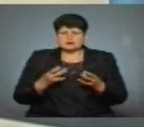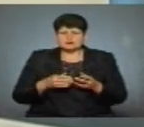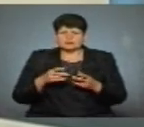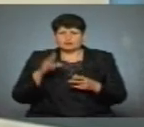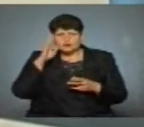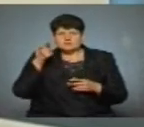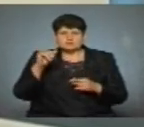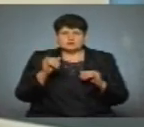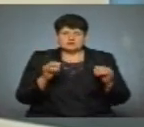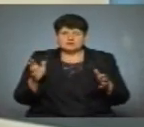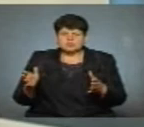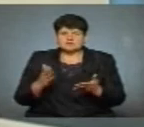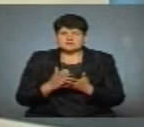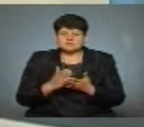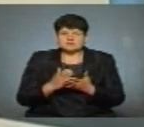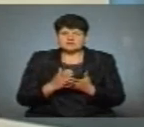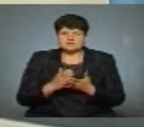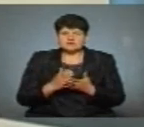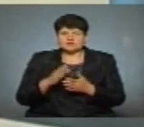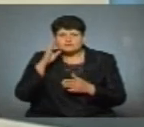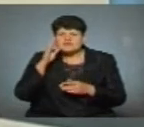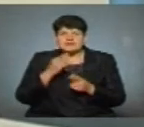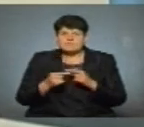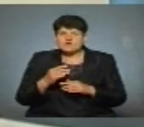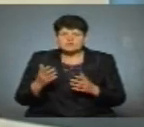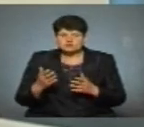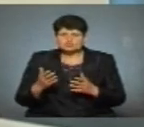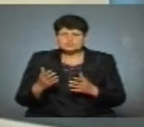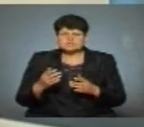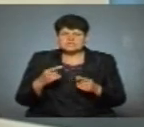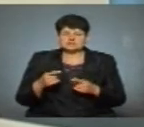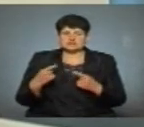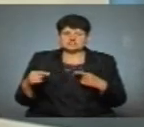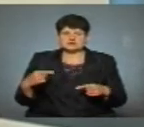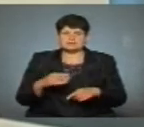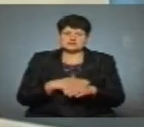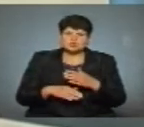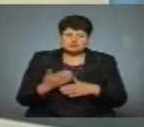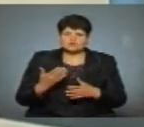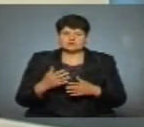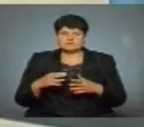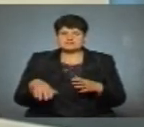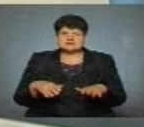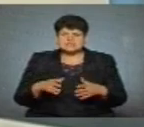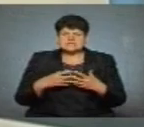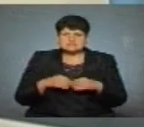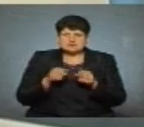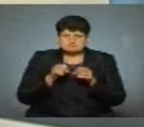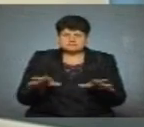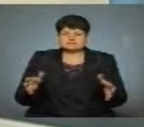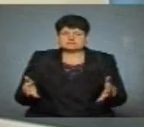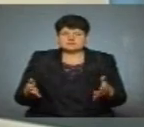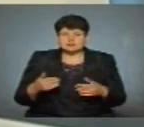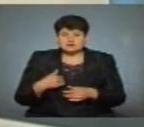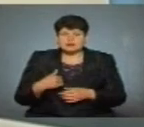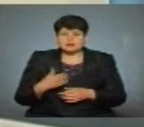є. Хлопці не повернулися, інші без рук, без ніг, інші сім'ї порозпадалися, знаєте.